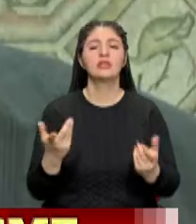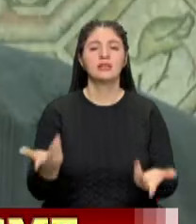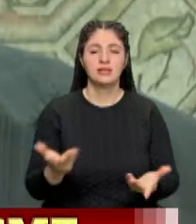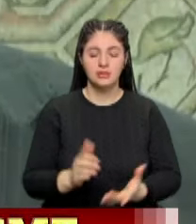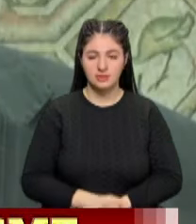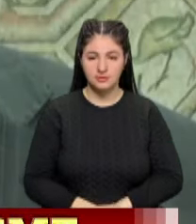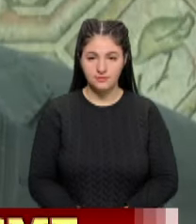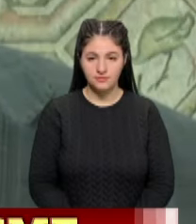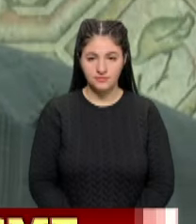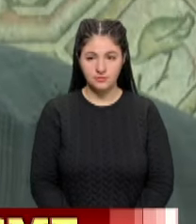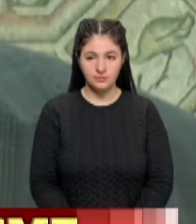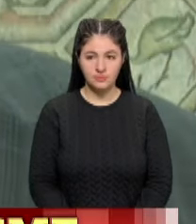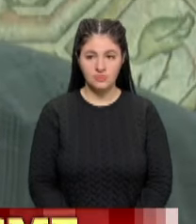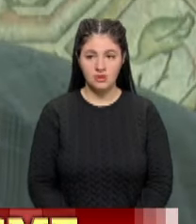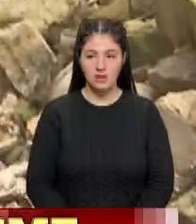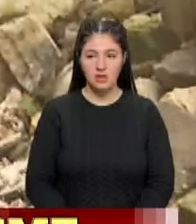mecburiyetindeyiz.